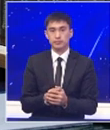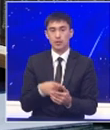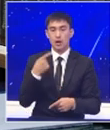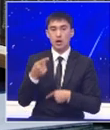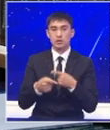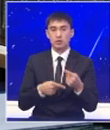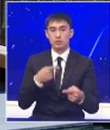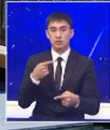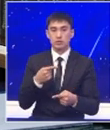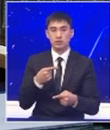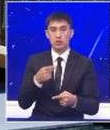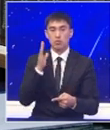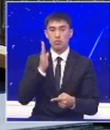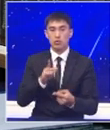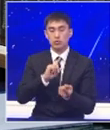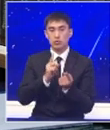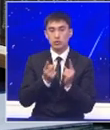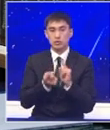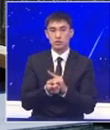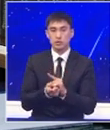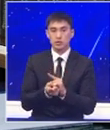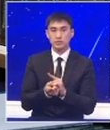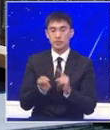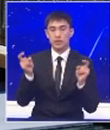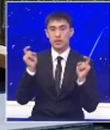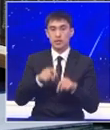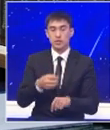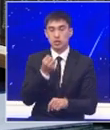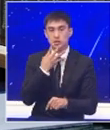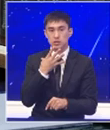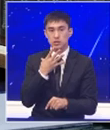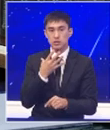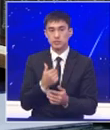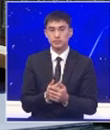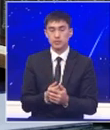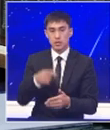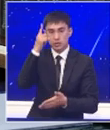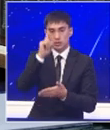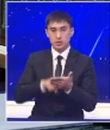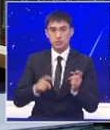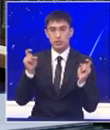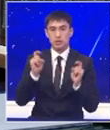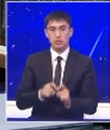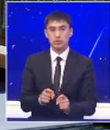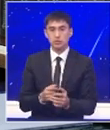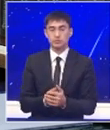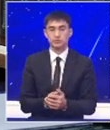алдағы болатын өзгерістерге келетін жақсылыққа, орнайтын жақсылыққа сеніммен келіп отыр.